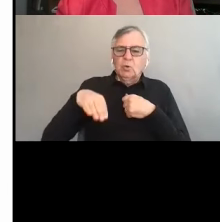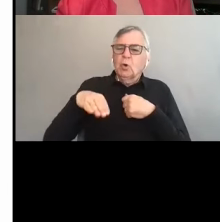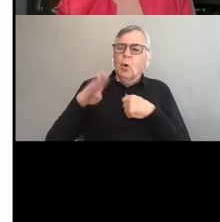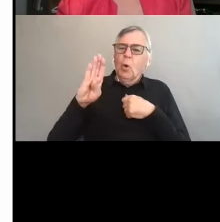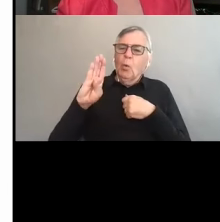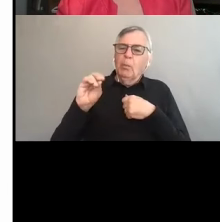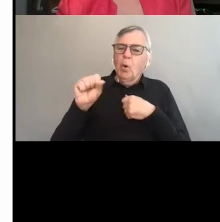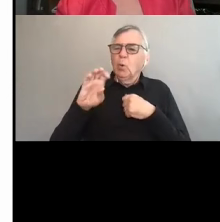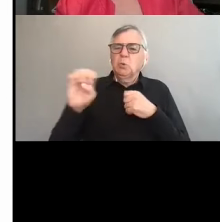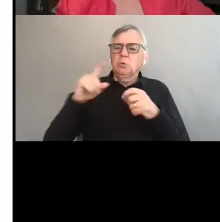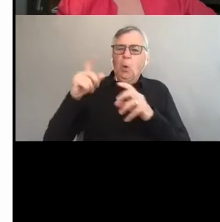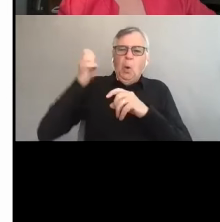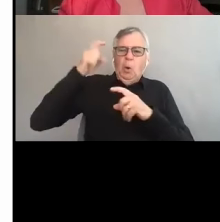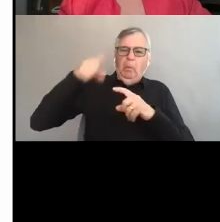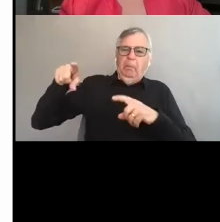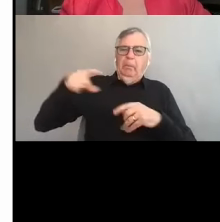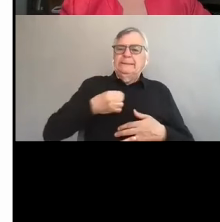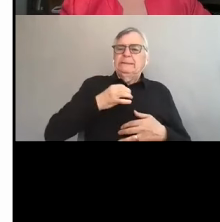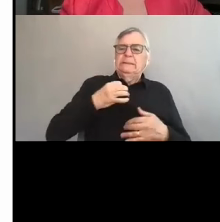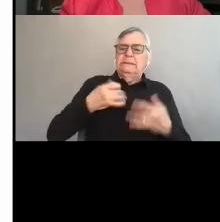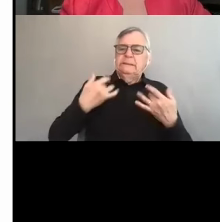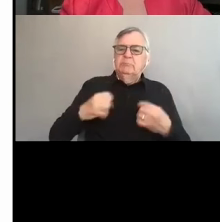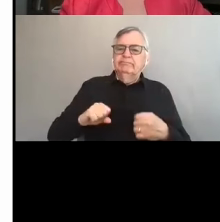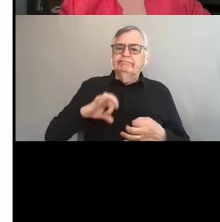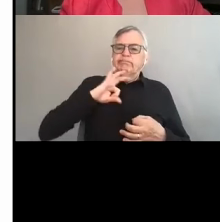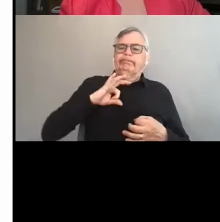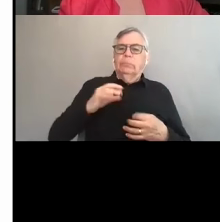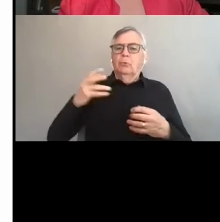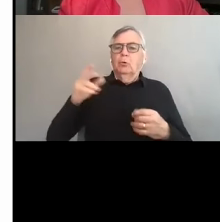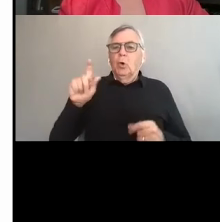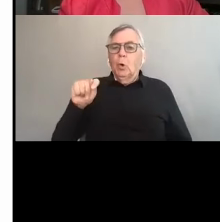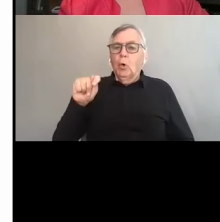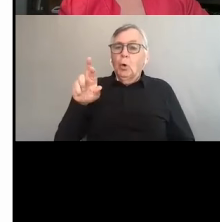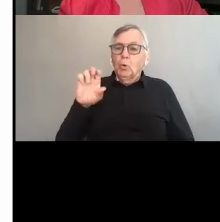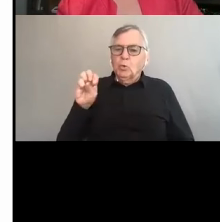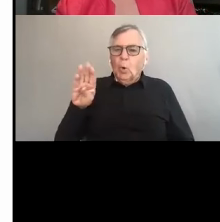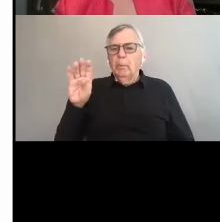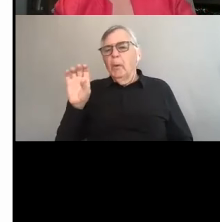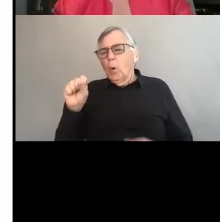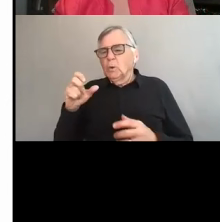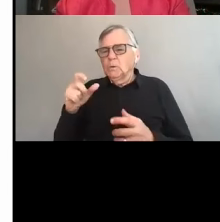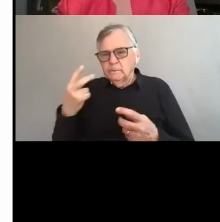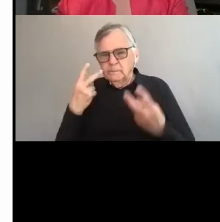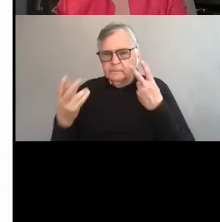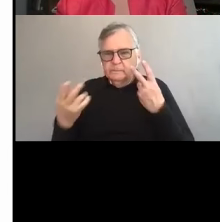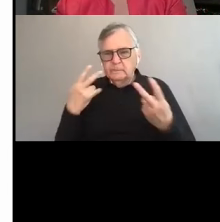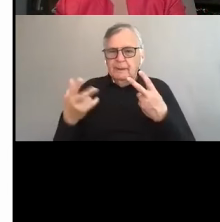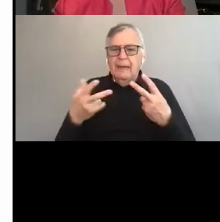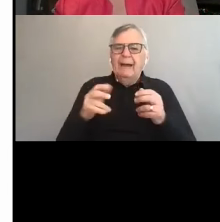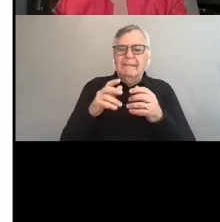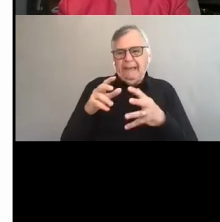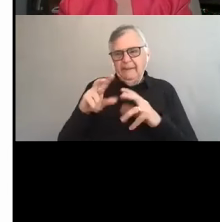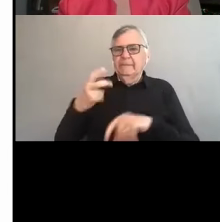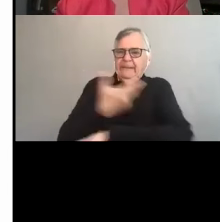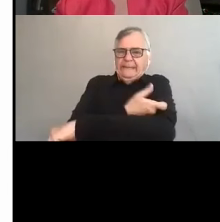décrites en premier lieu en Europe et qui a amené les gens à regarder de plus près avec le vaccin